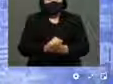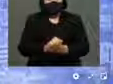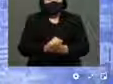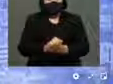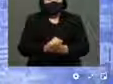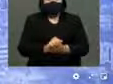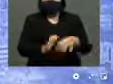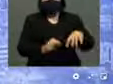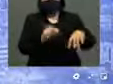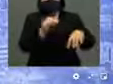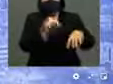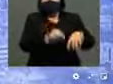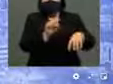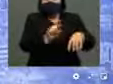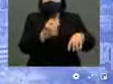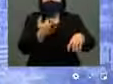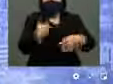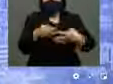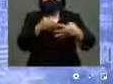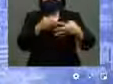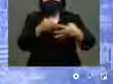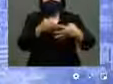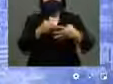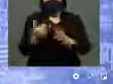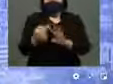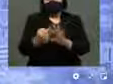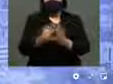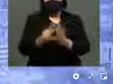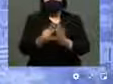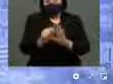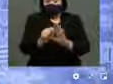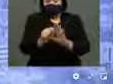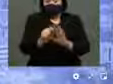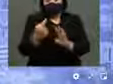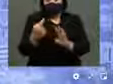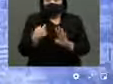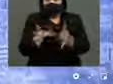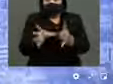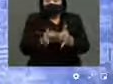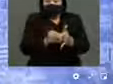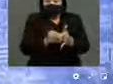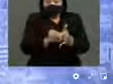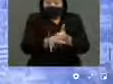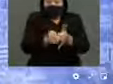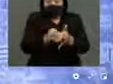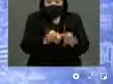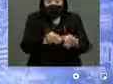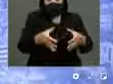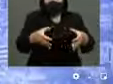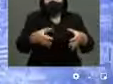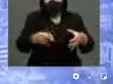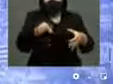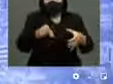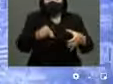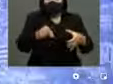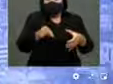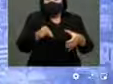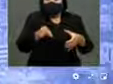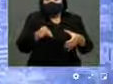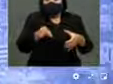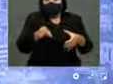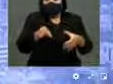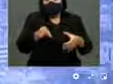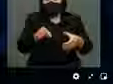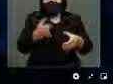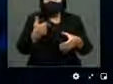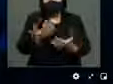มีปริมาณของการระบาดมากแล้วเพิ่มขึ้นเร็วเนี่ยนับได้ถึงประมาณสักอยู่บนขวานะ